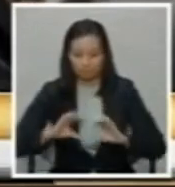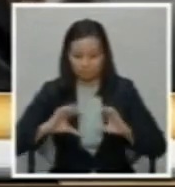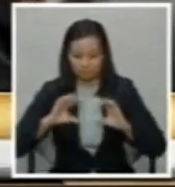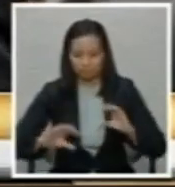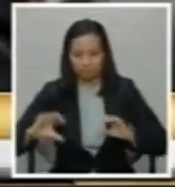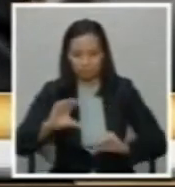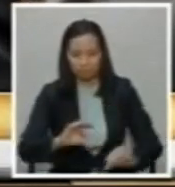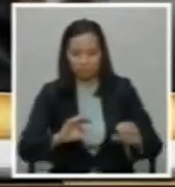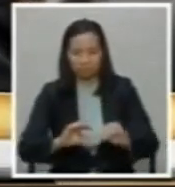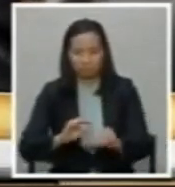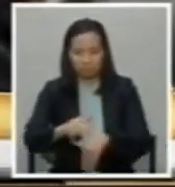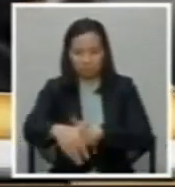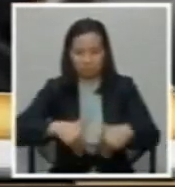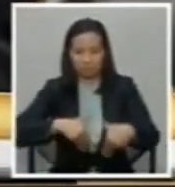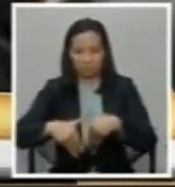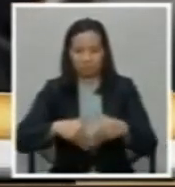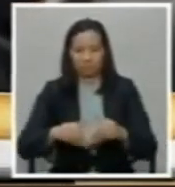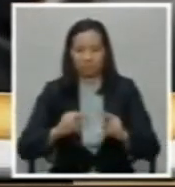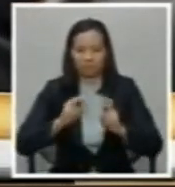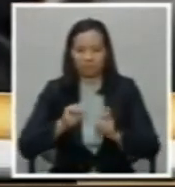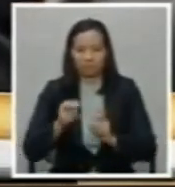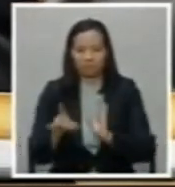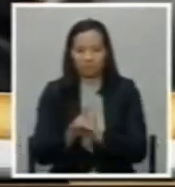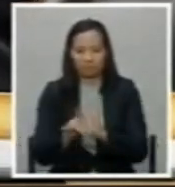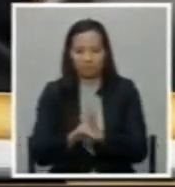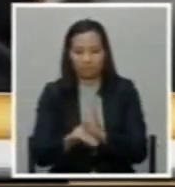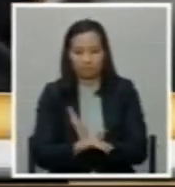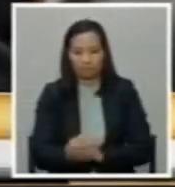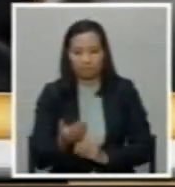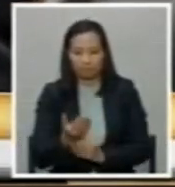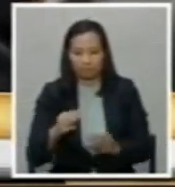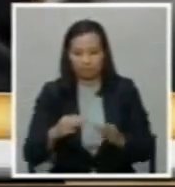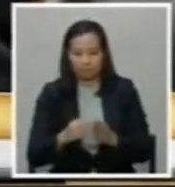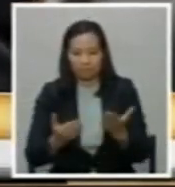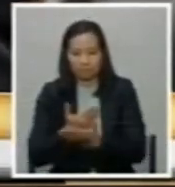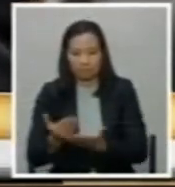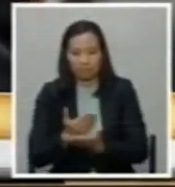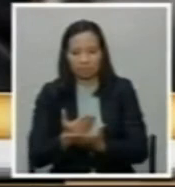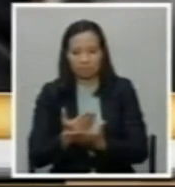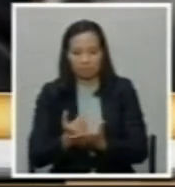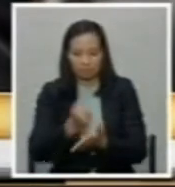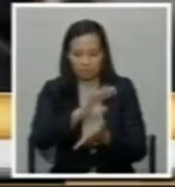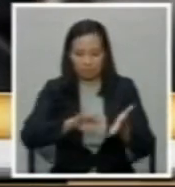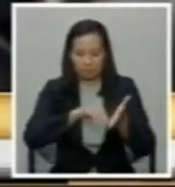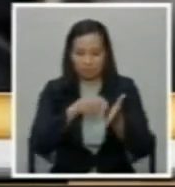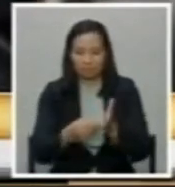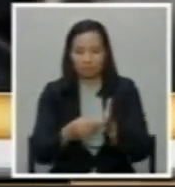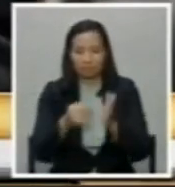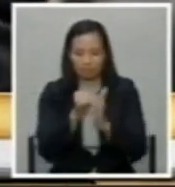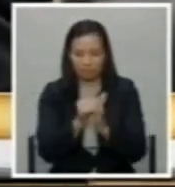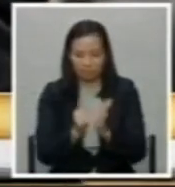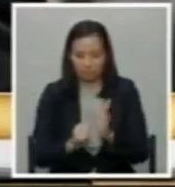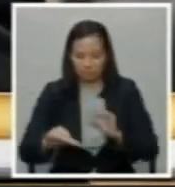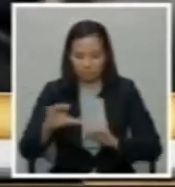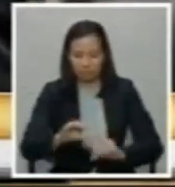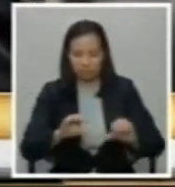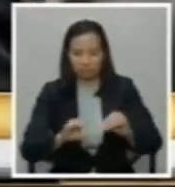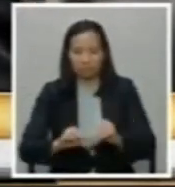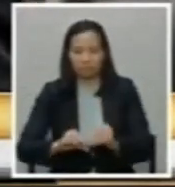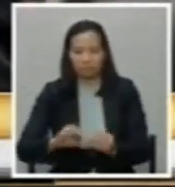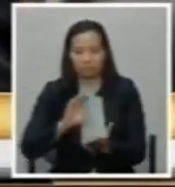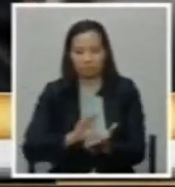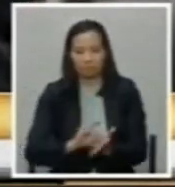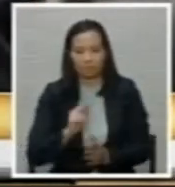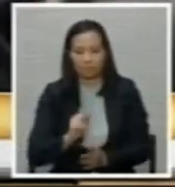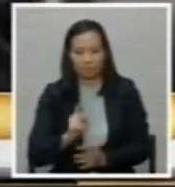มทบให้กับประชาชนส่วนเรื่องสุดท้ายเนี่ยก็คือควรจะต้องพิจารณายุทธศาสตร์ในการลงทุนเงินกองทุนของกอช.